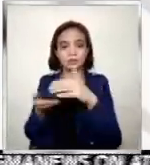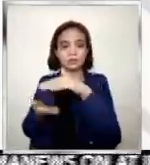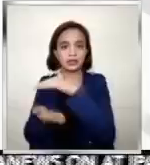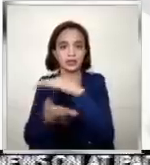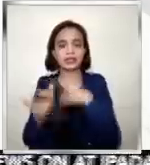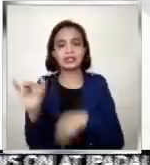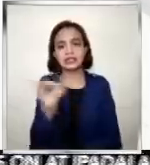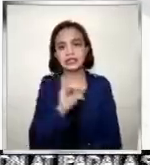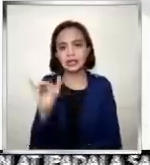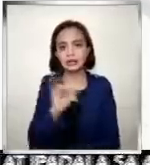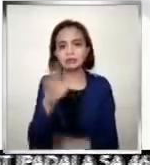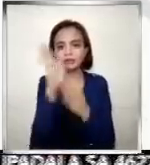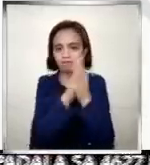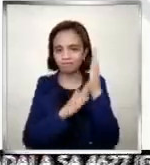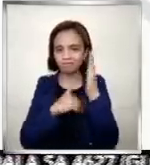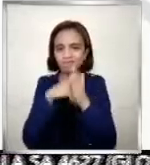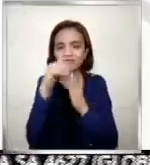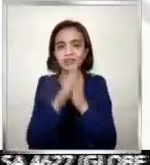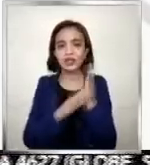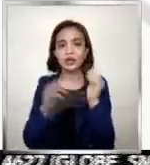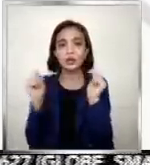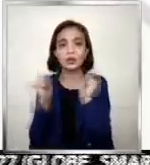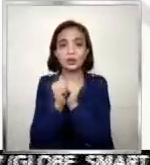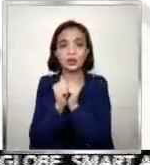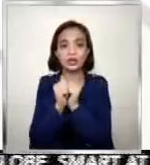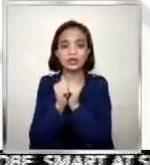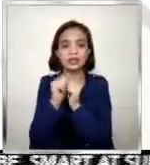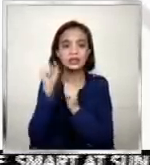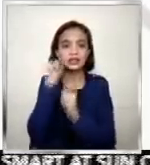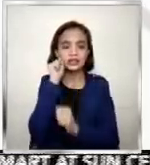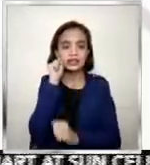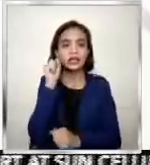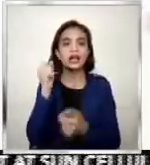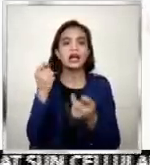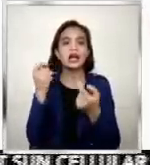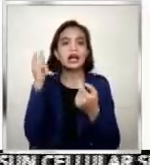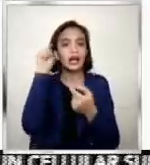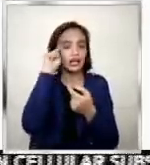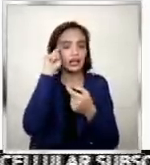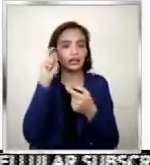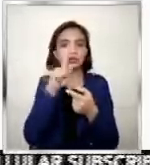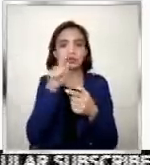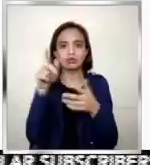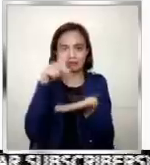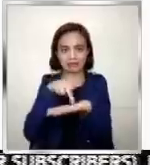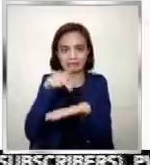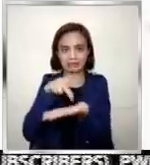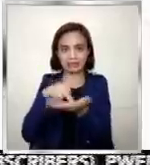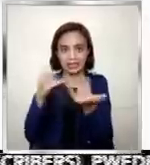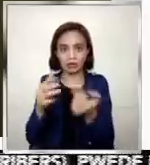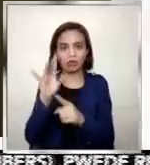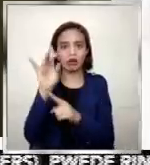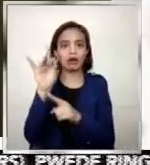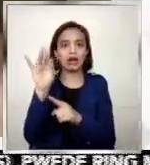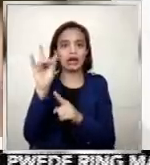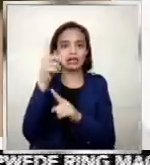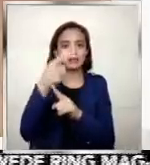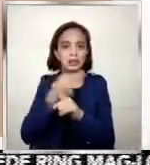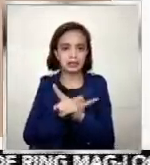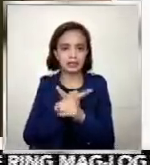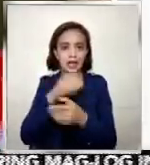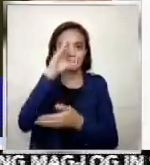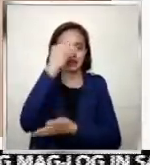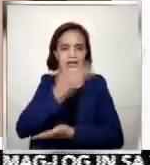pagpipinta, kasama ni Sauce si Tilly. Lumalabas na nga ang kakulitan niya ngayong 18 months na si Tilan. Marami